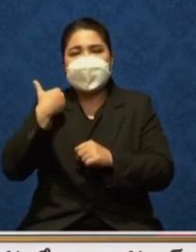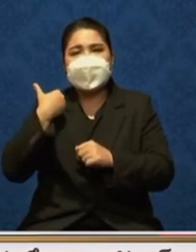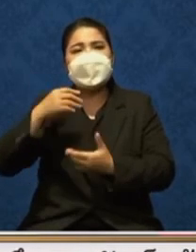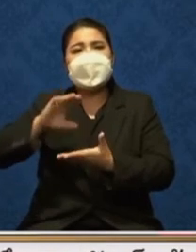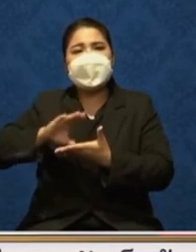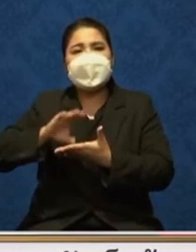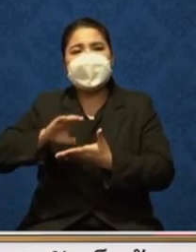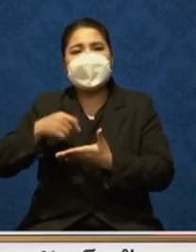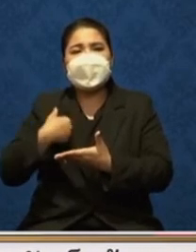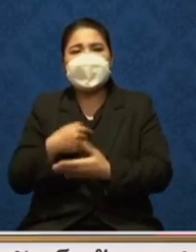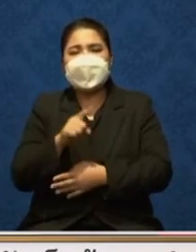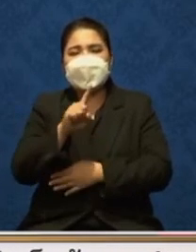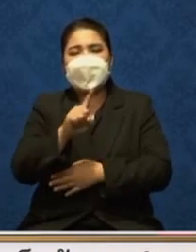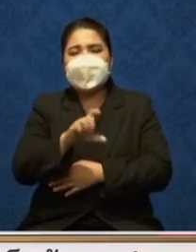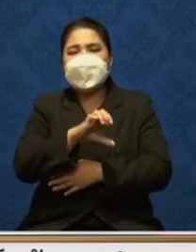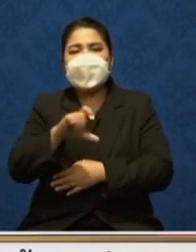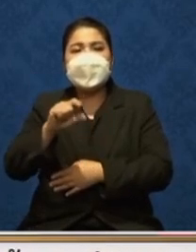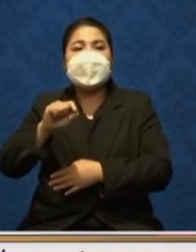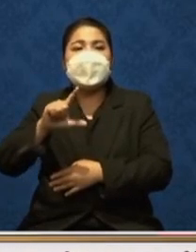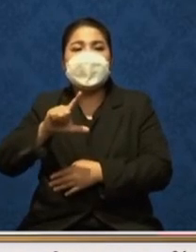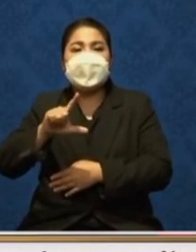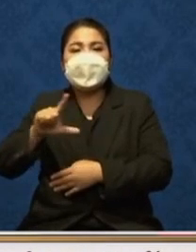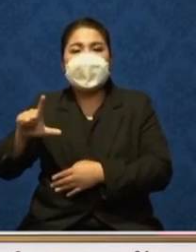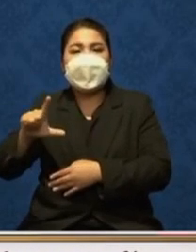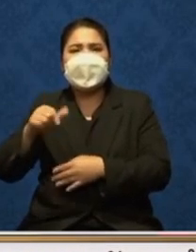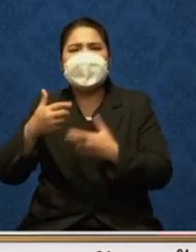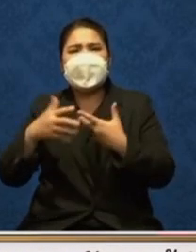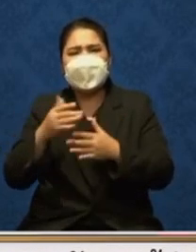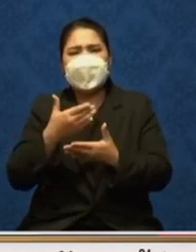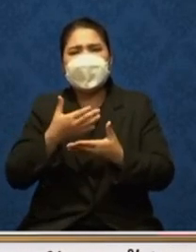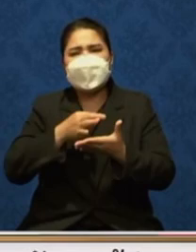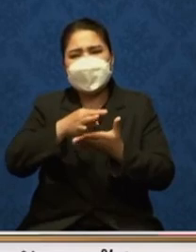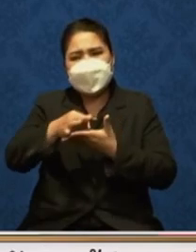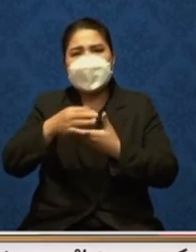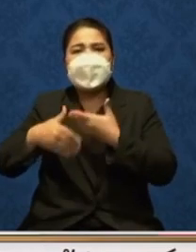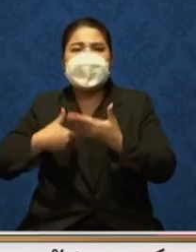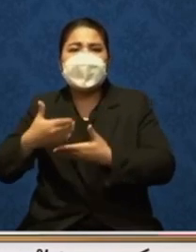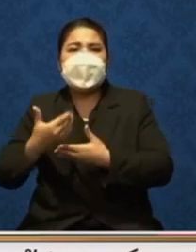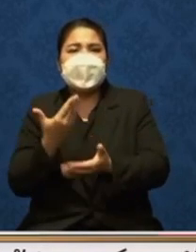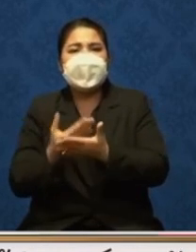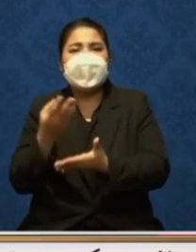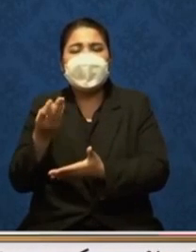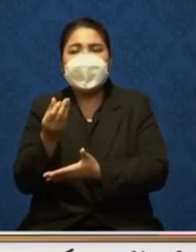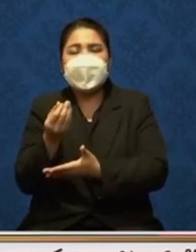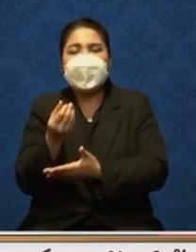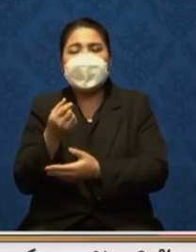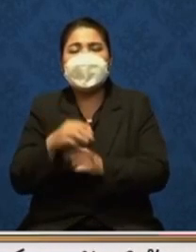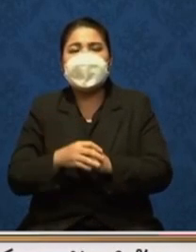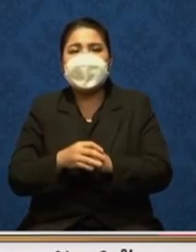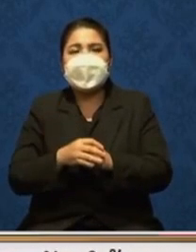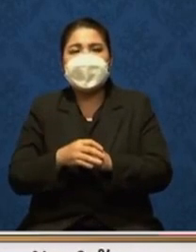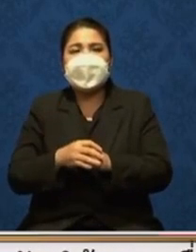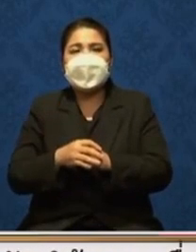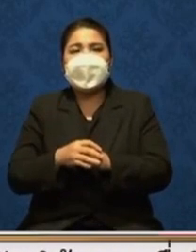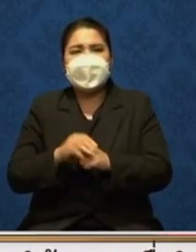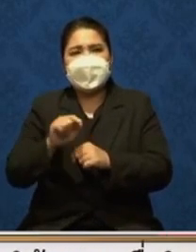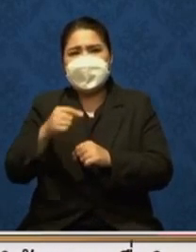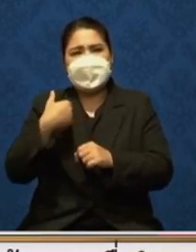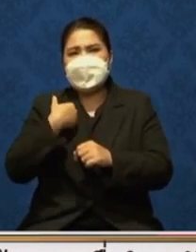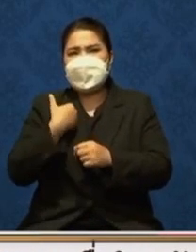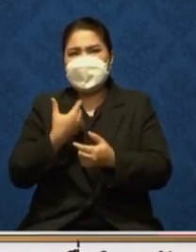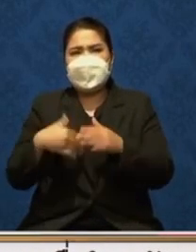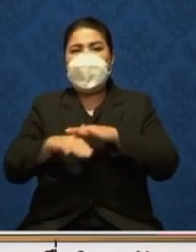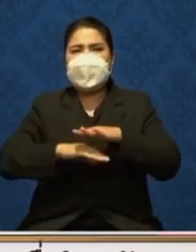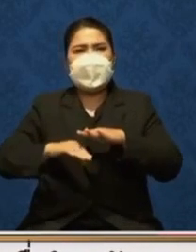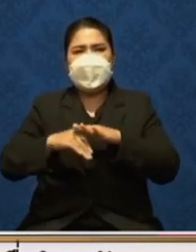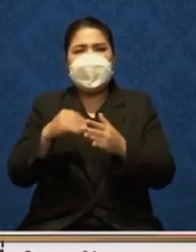มาณ 120 ล้านครั้นี้การซือขายมอยู่ที่ราคาเท่าไ่อย่ทผมบอกไปตอนต้นวา ไม่พบหกฐานได้แดว